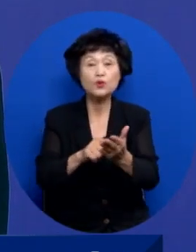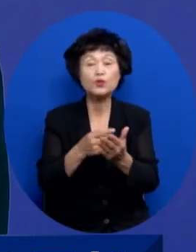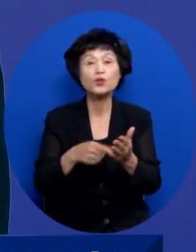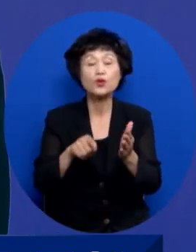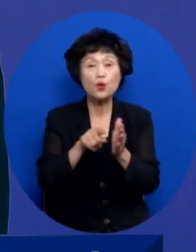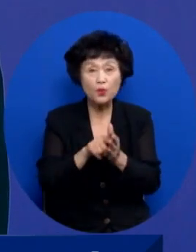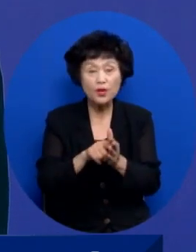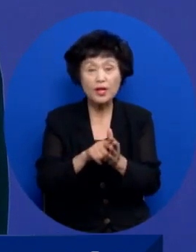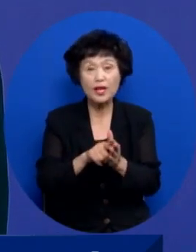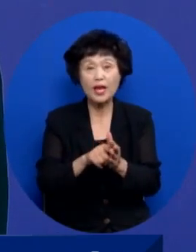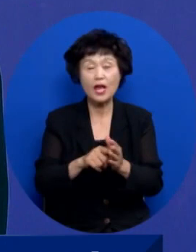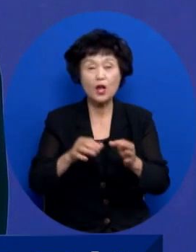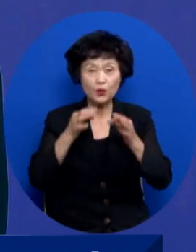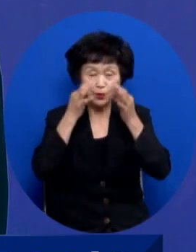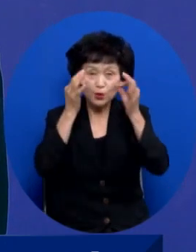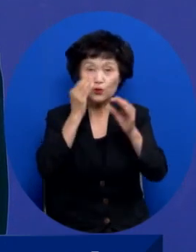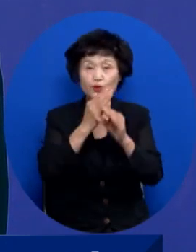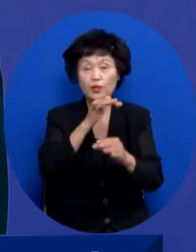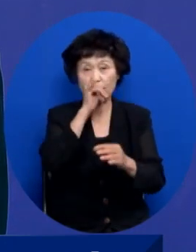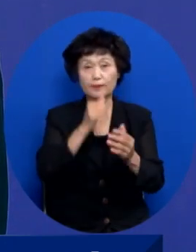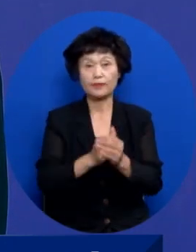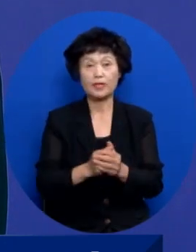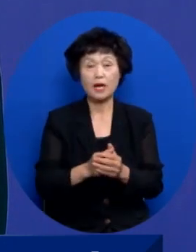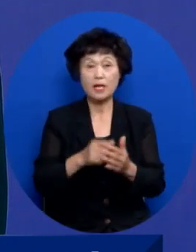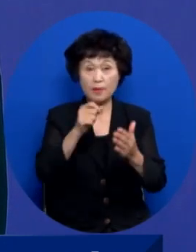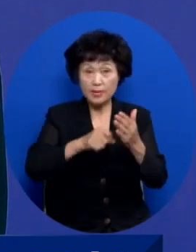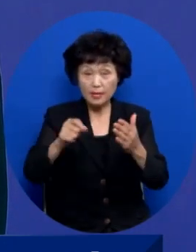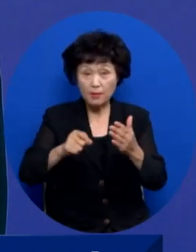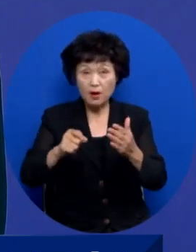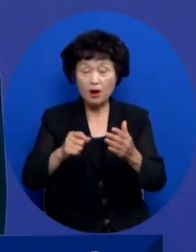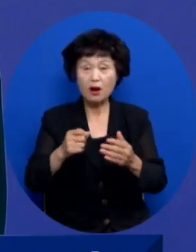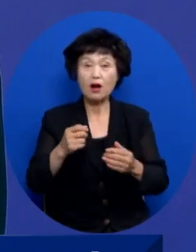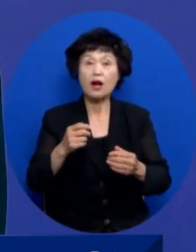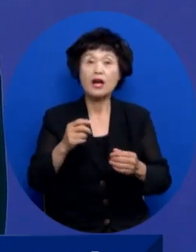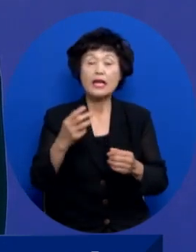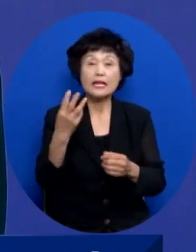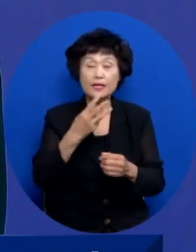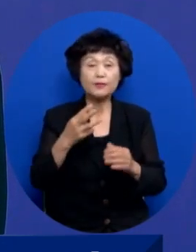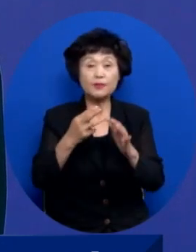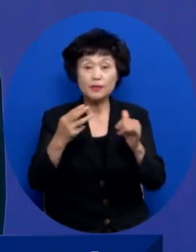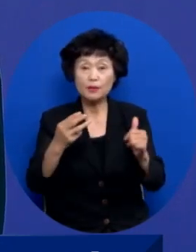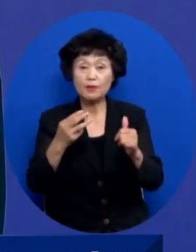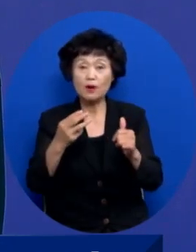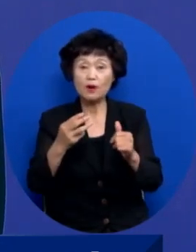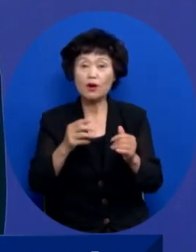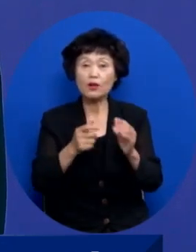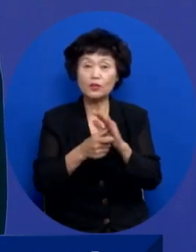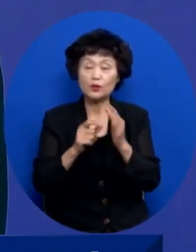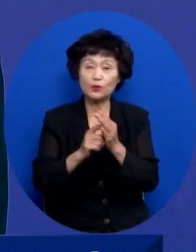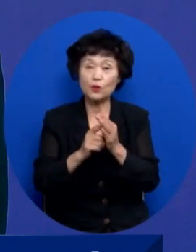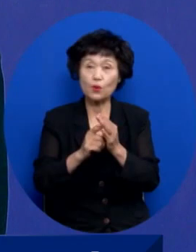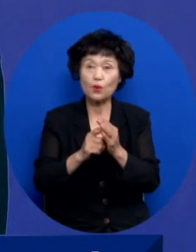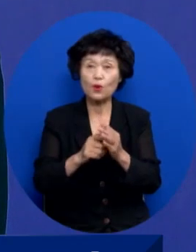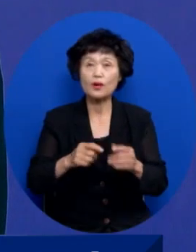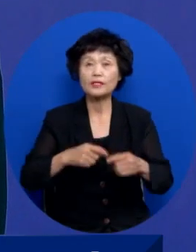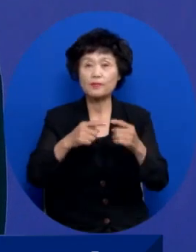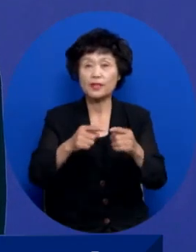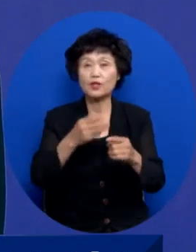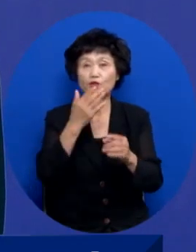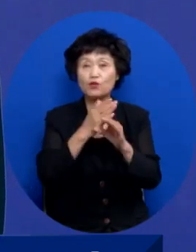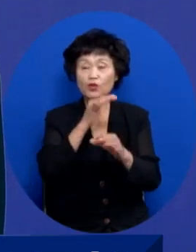위해서입니다. 법제화를 위한 서명운동에 현재까지 7만 3천여 명 성도가 참여한 것으로 집계됐습니다. 개교회뿐만